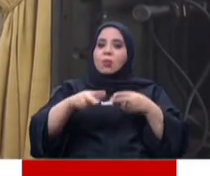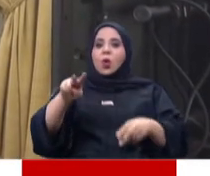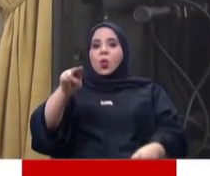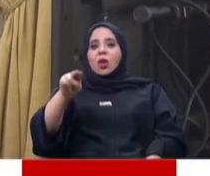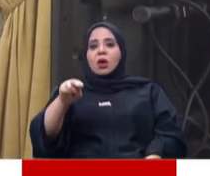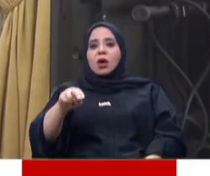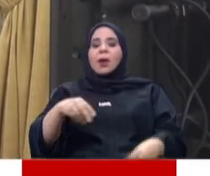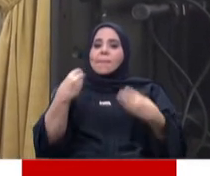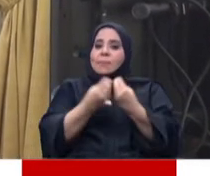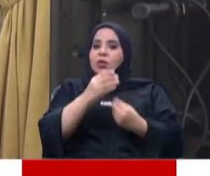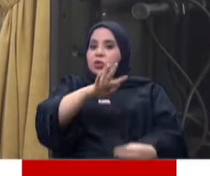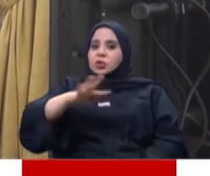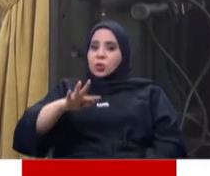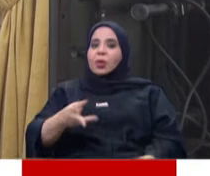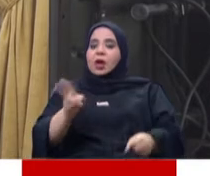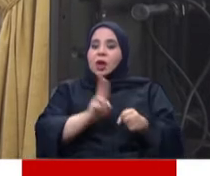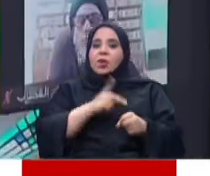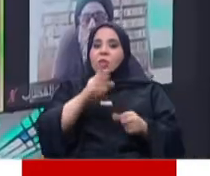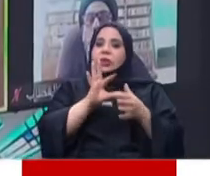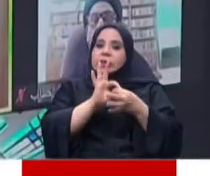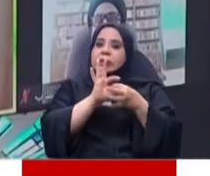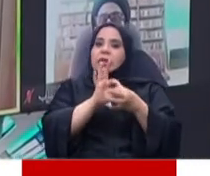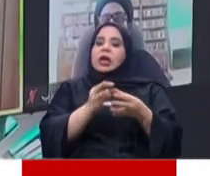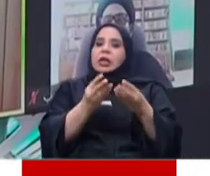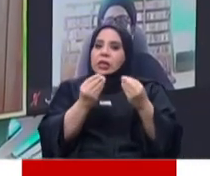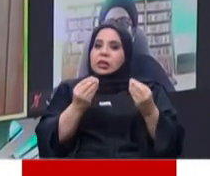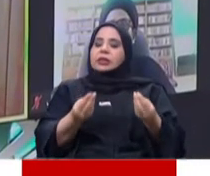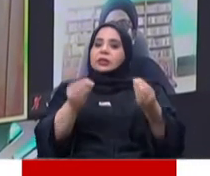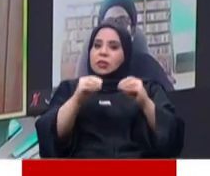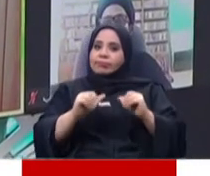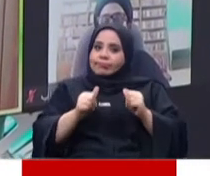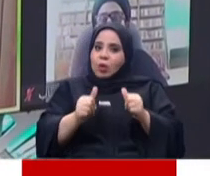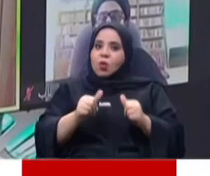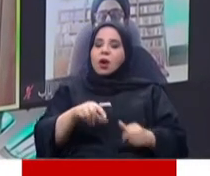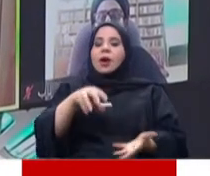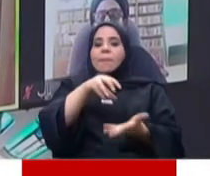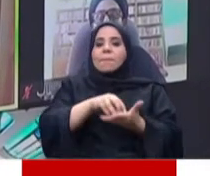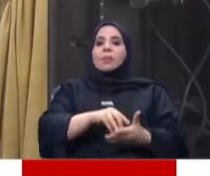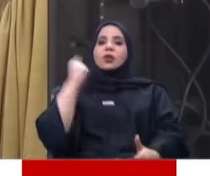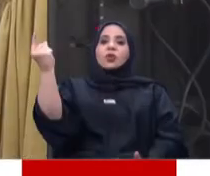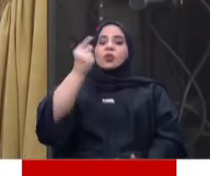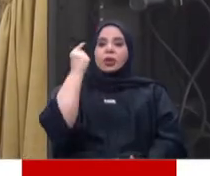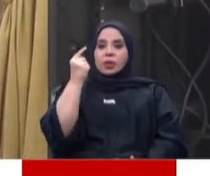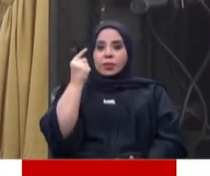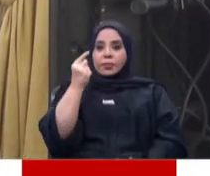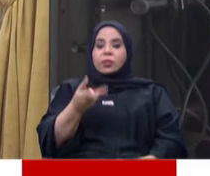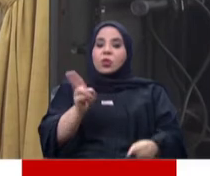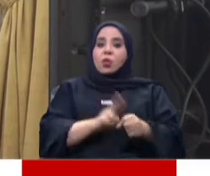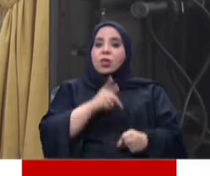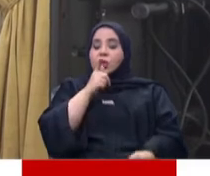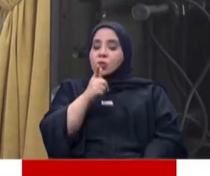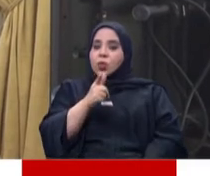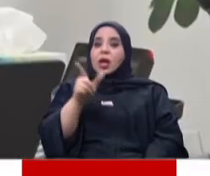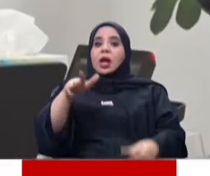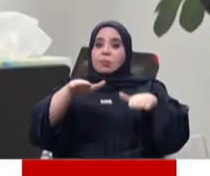الشعوب والحضارات كافة عبر سلسلة من المبادرات الرائدة محلياً إقليميا ودوليا. إلى ذلك